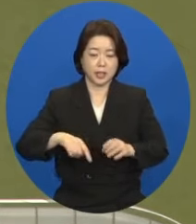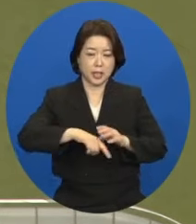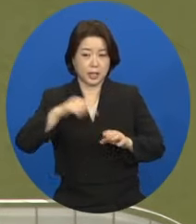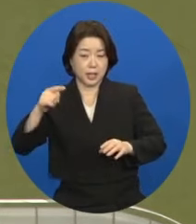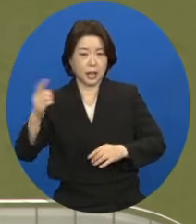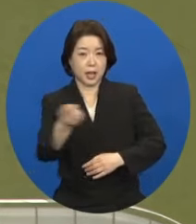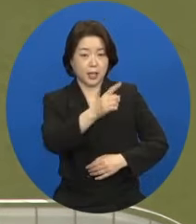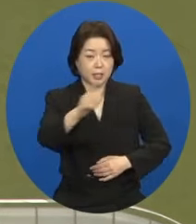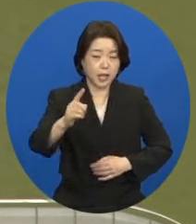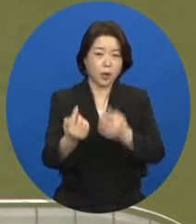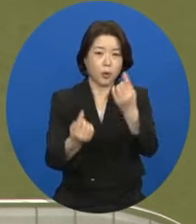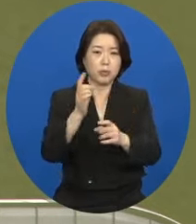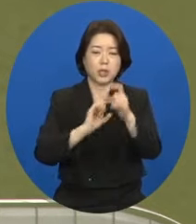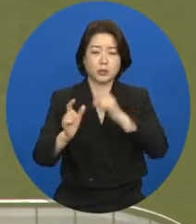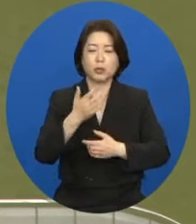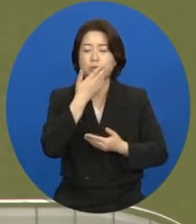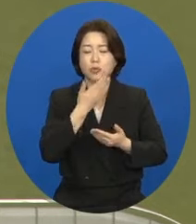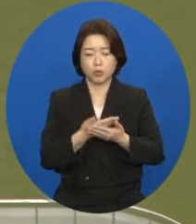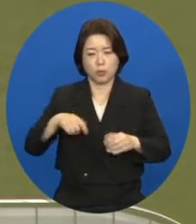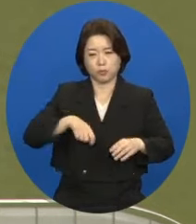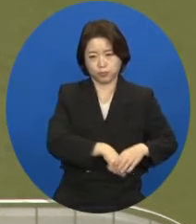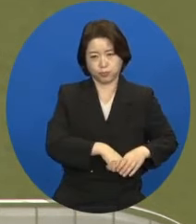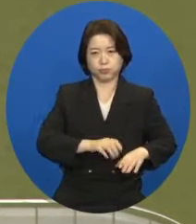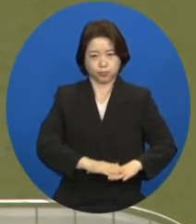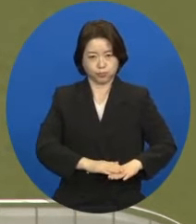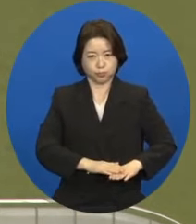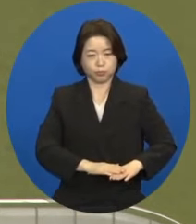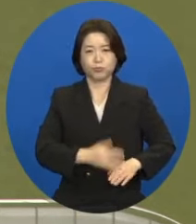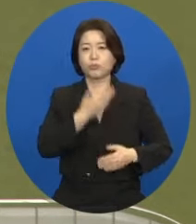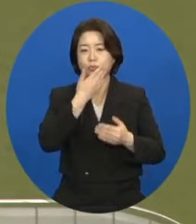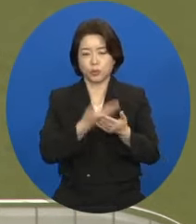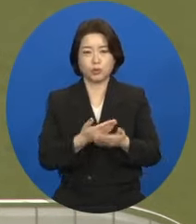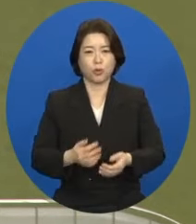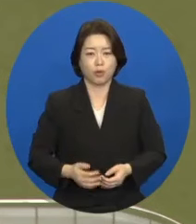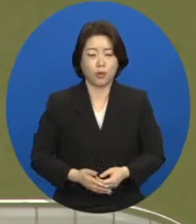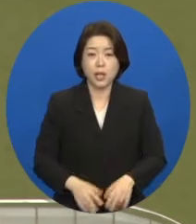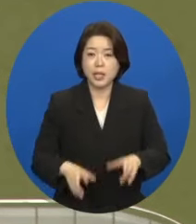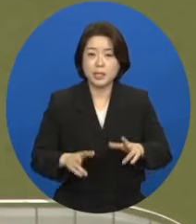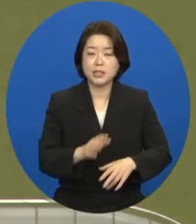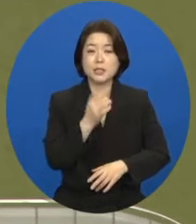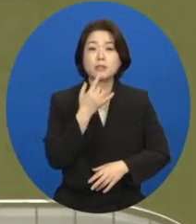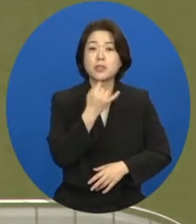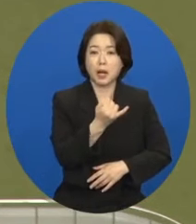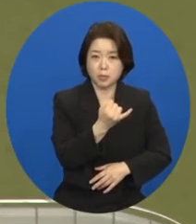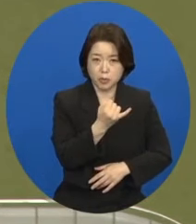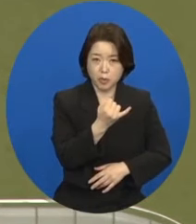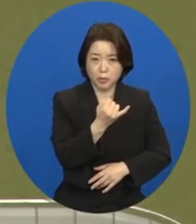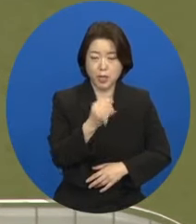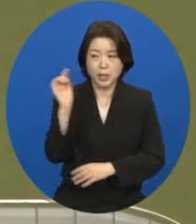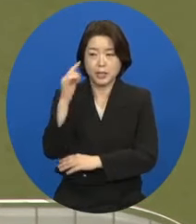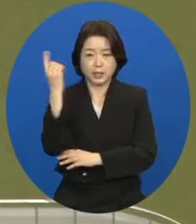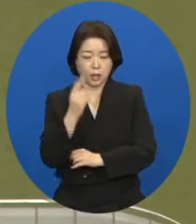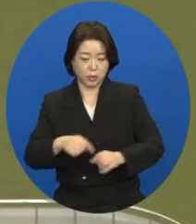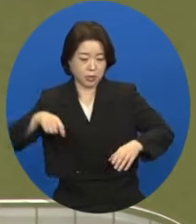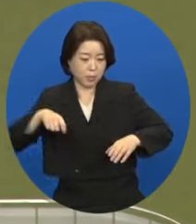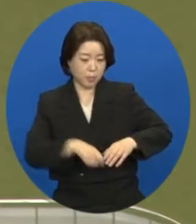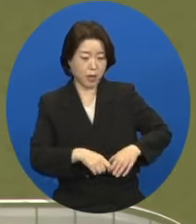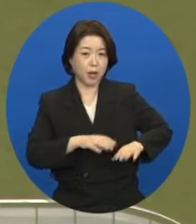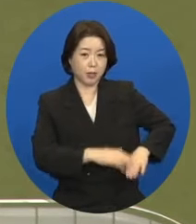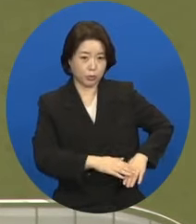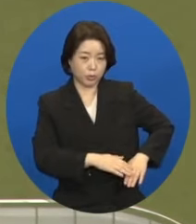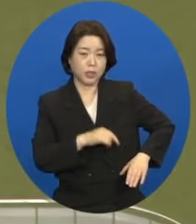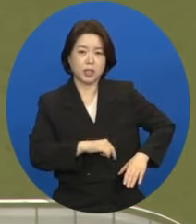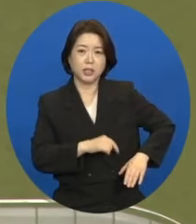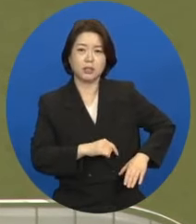것보다 훨씬 더 중요한 것이죠. 지금 아비가일은 바로 다윗의 칼에 칼집이 되어주는 거예요.